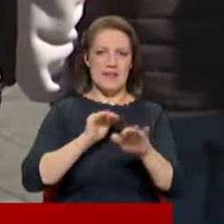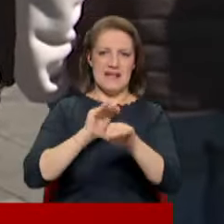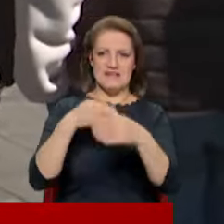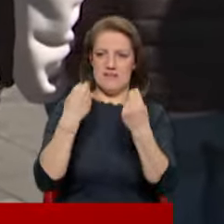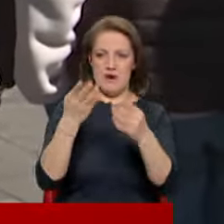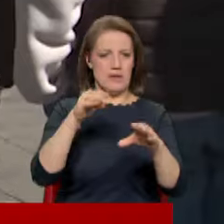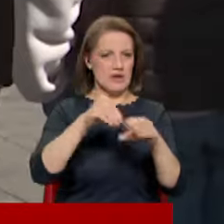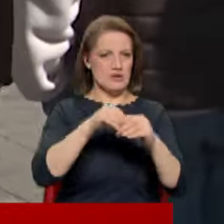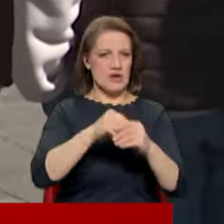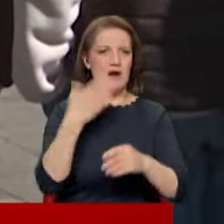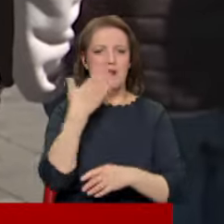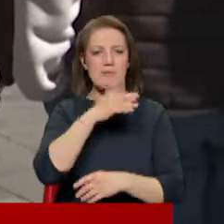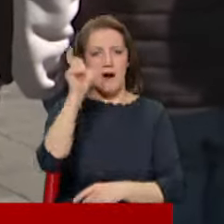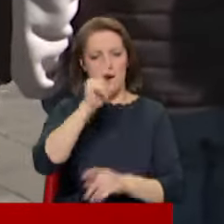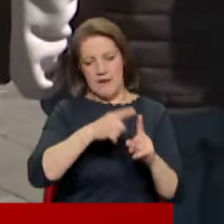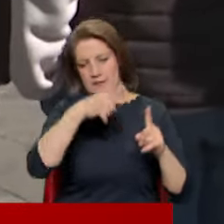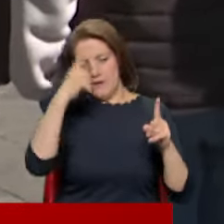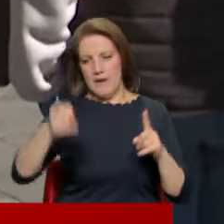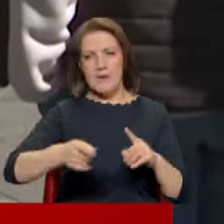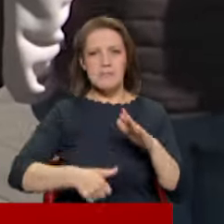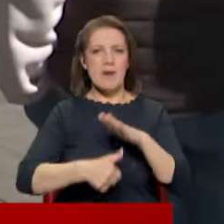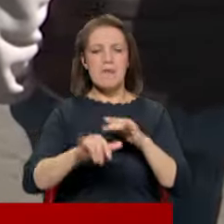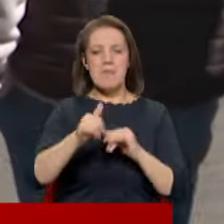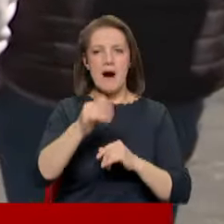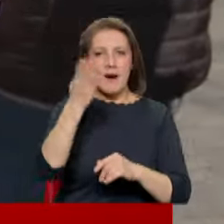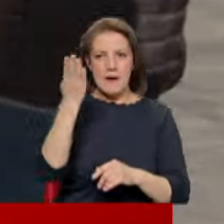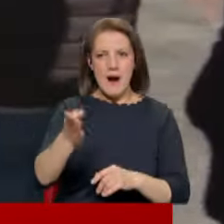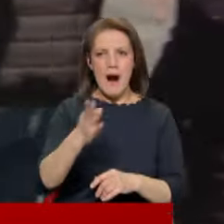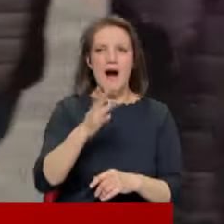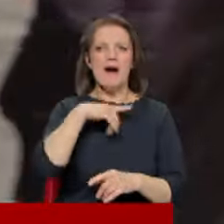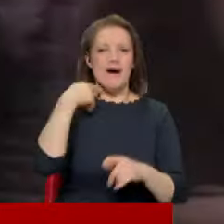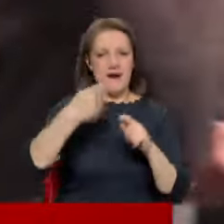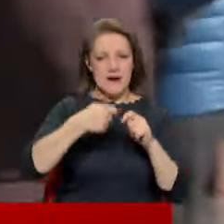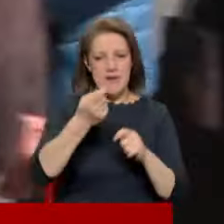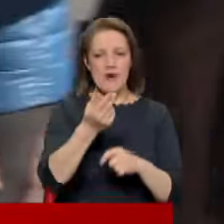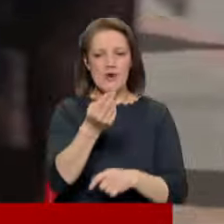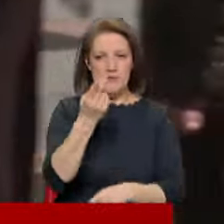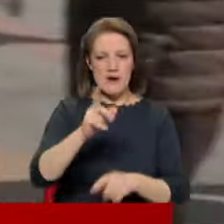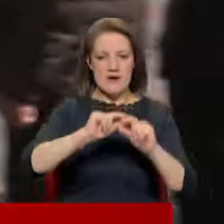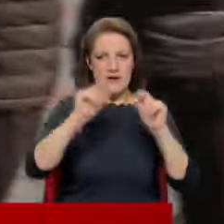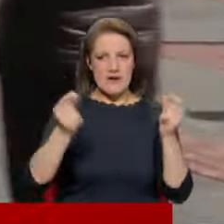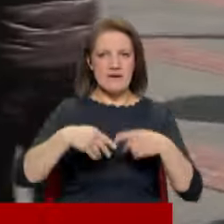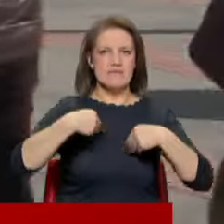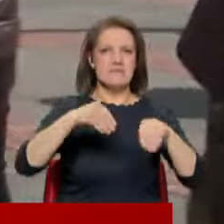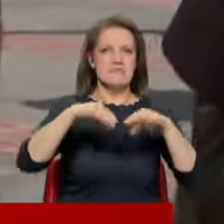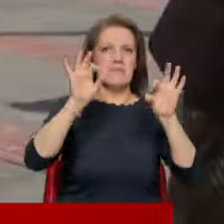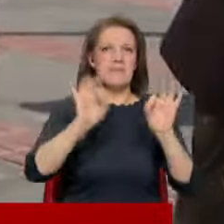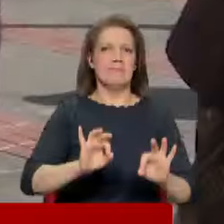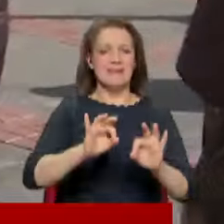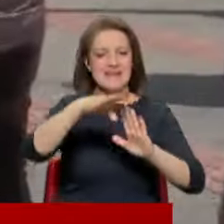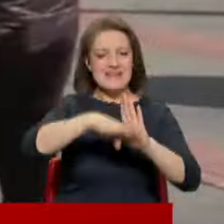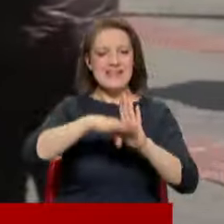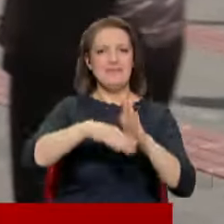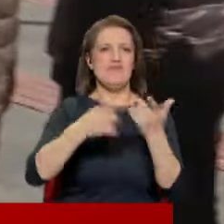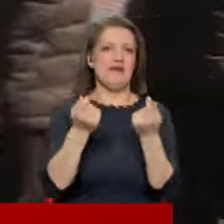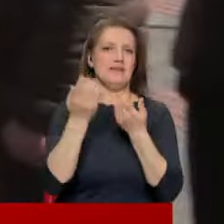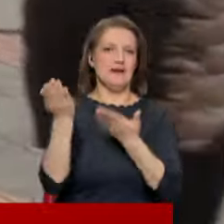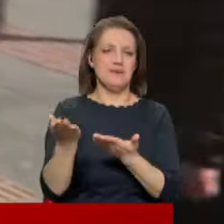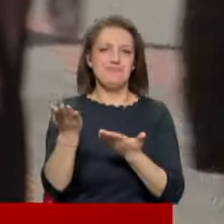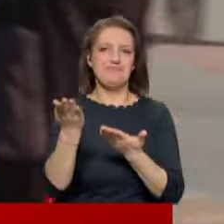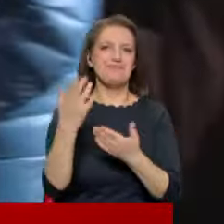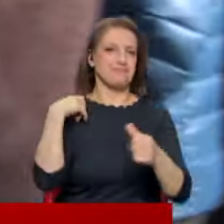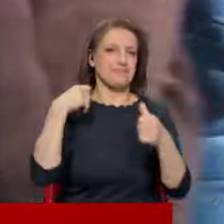olmak amacıyla Ramazan ayı boyunca başkent marketlerde kıyma, kuşbaşı, sucuk satışına başladı indirimli fiyatlardan.